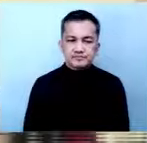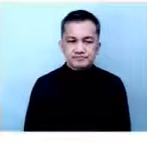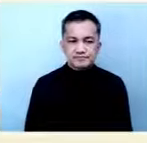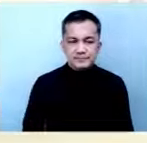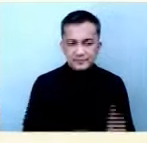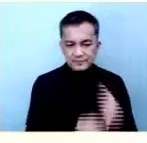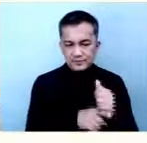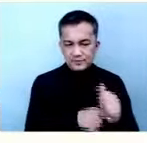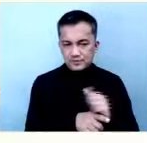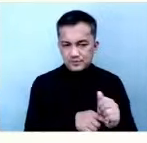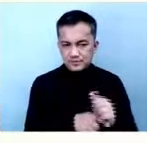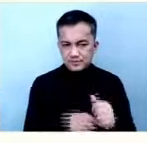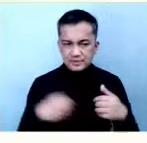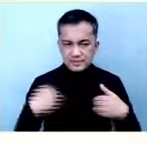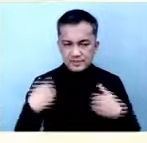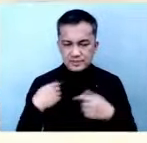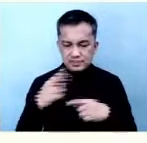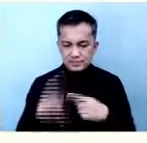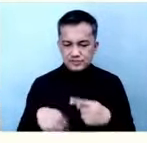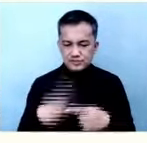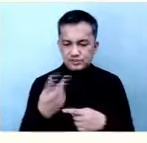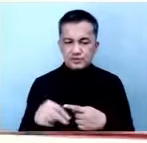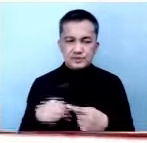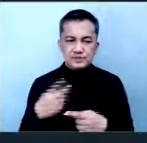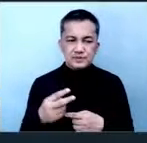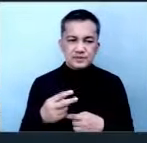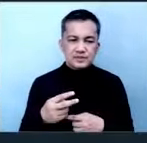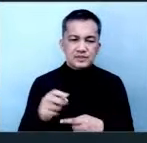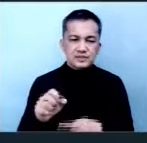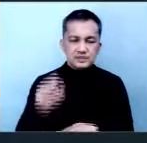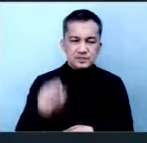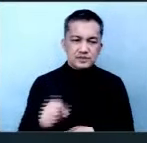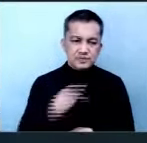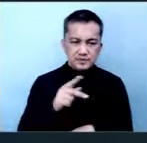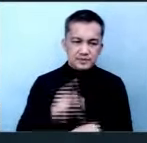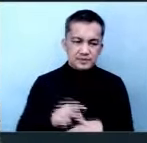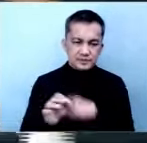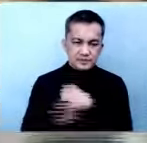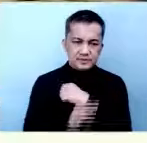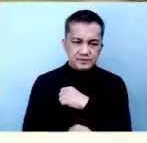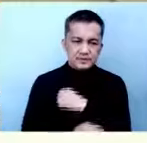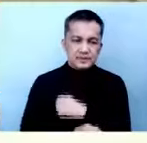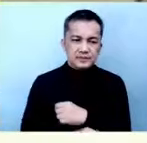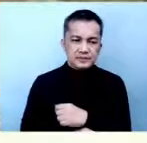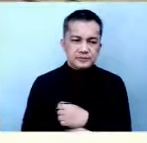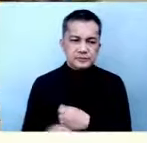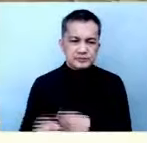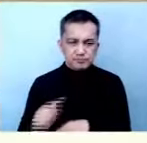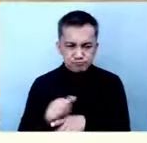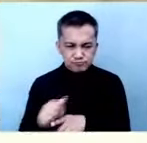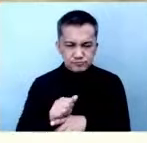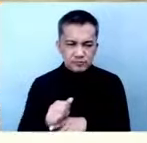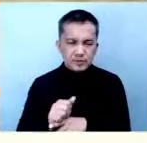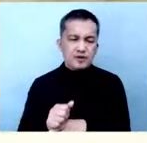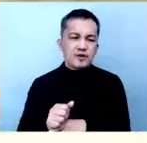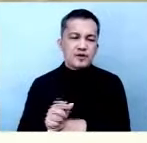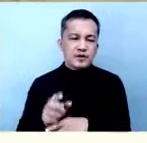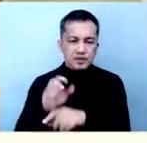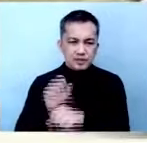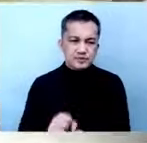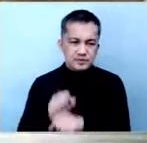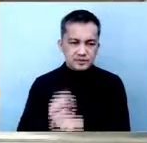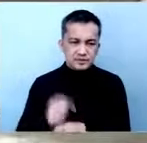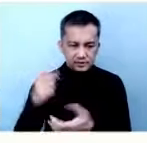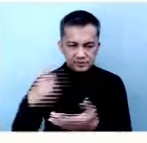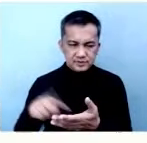ilang young gymnasts sa University of Southern Philippines Foundation. Nilinis pa nila ang kanilang mga routine at chinek ang kanilang